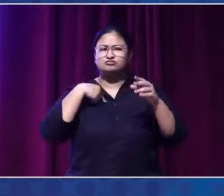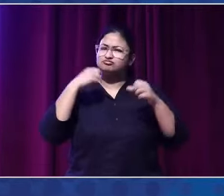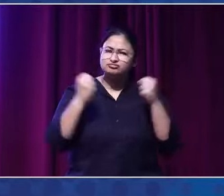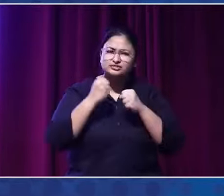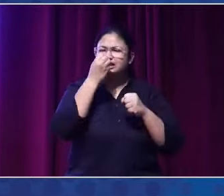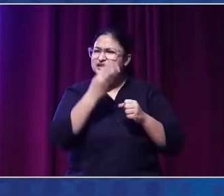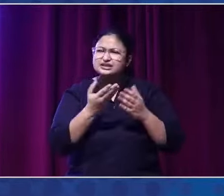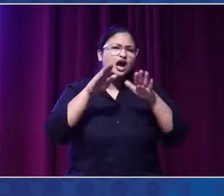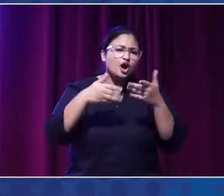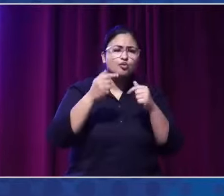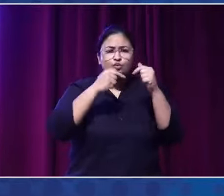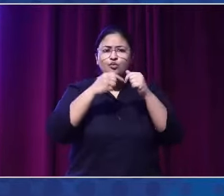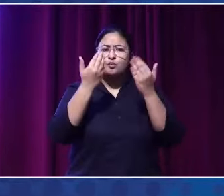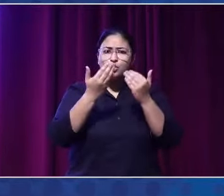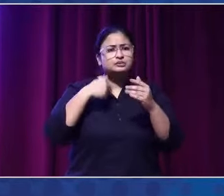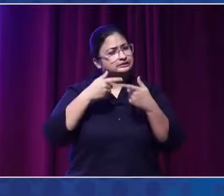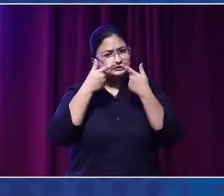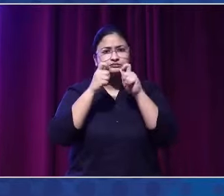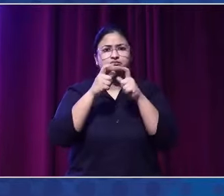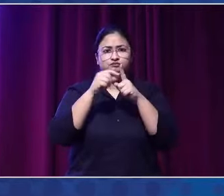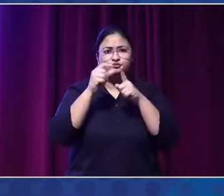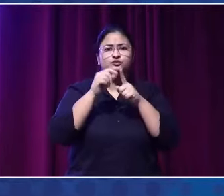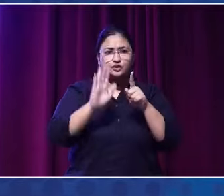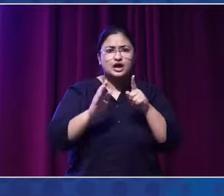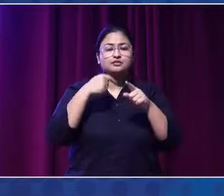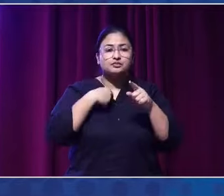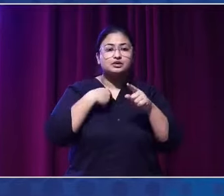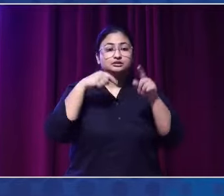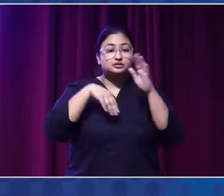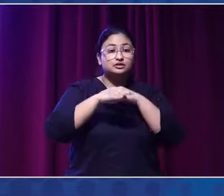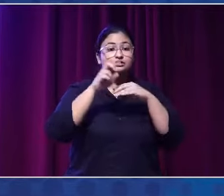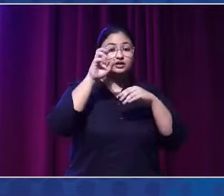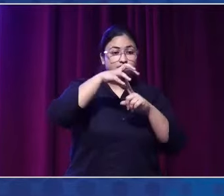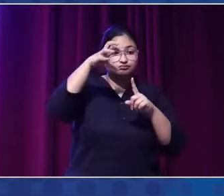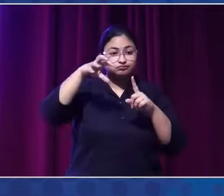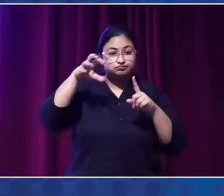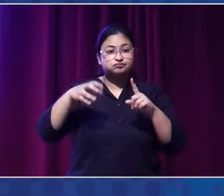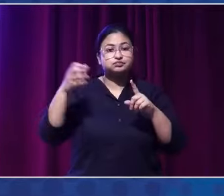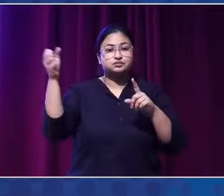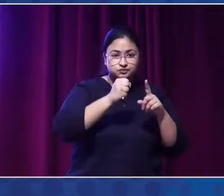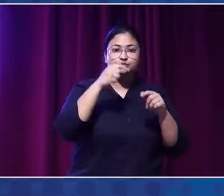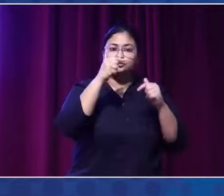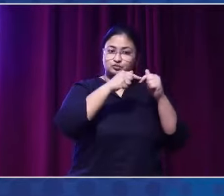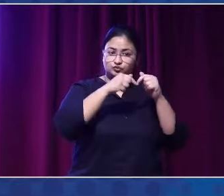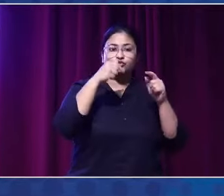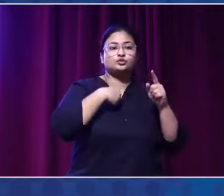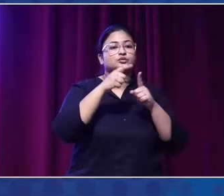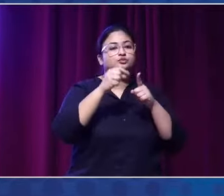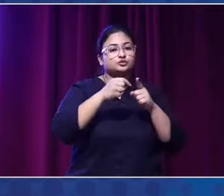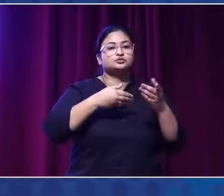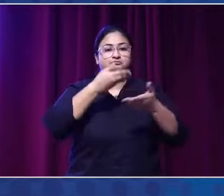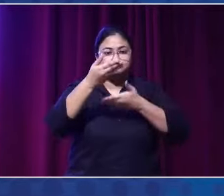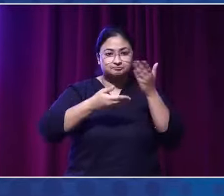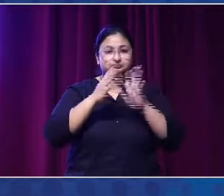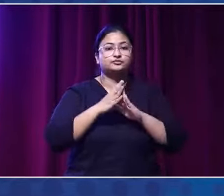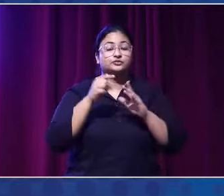Aur 26 special polling stations banake unko bhi vote karna sikhaya. See next what is happening. These are the